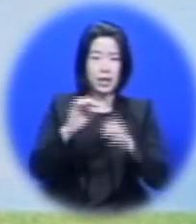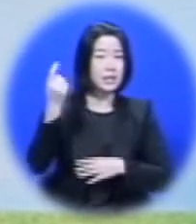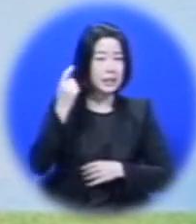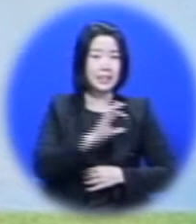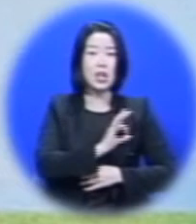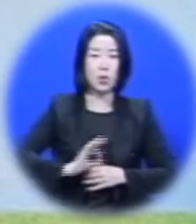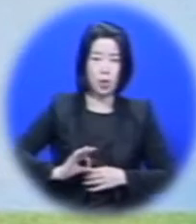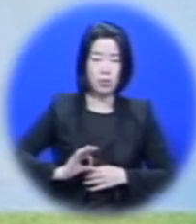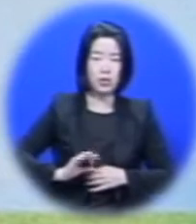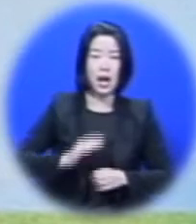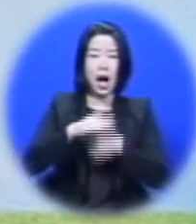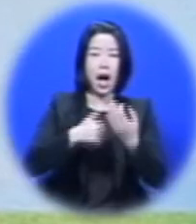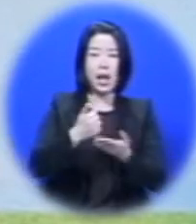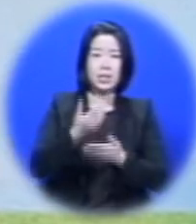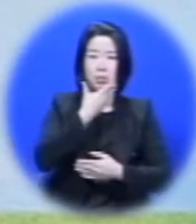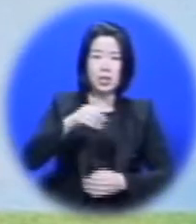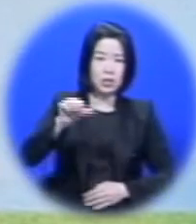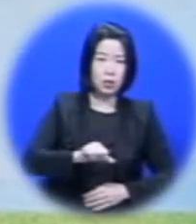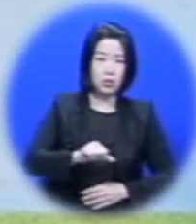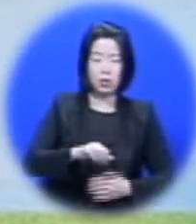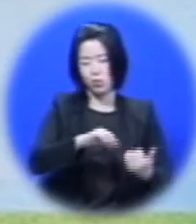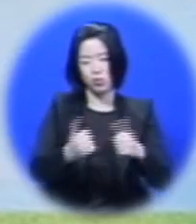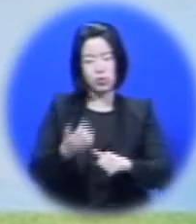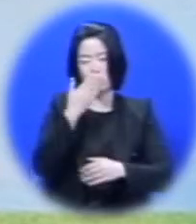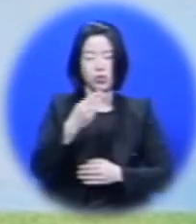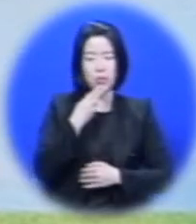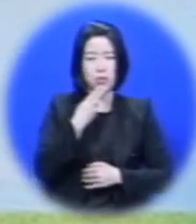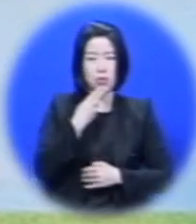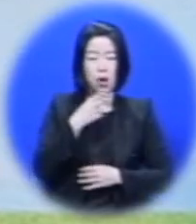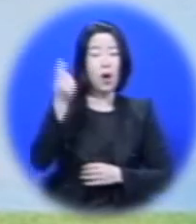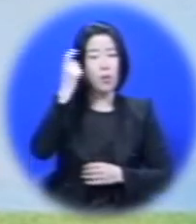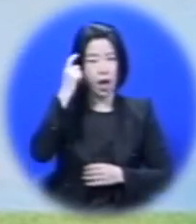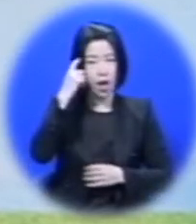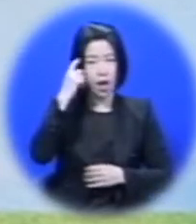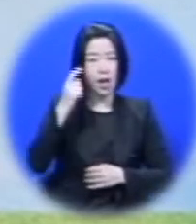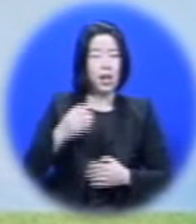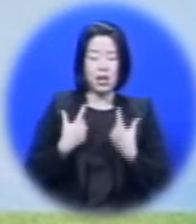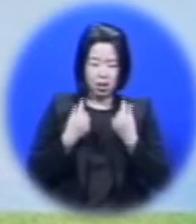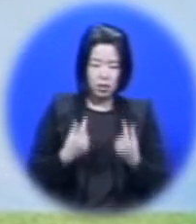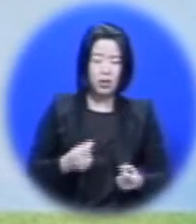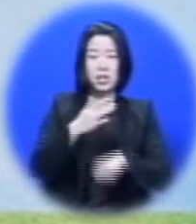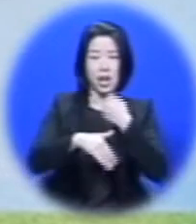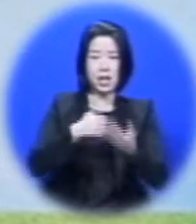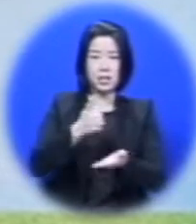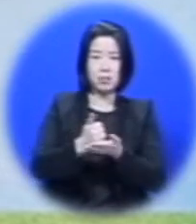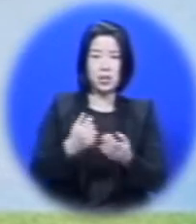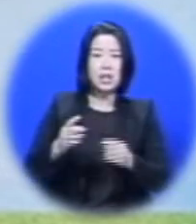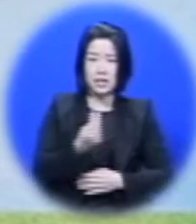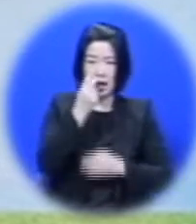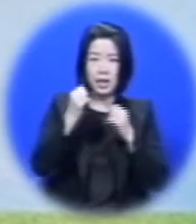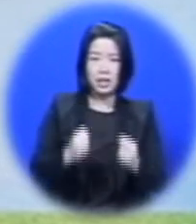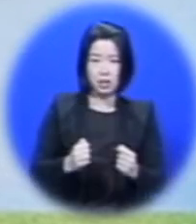욥은요 하나님을 저주하고 죽을 수가 없었어요. 왜? 여전히 하나님이